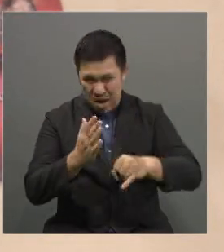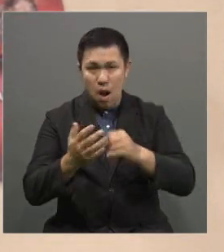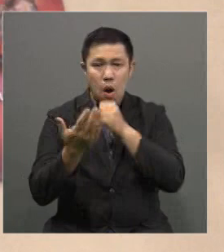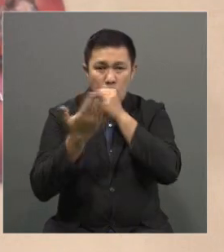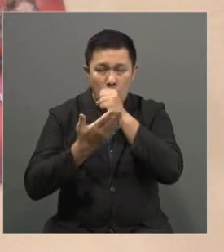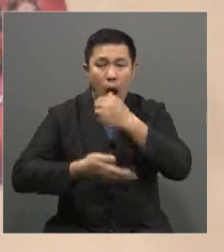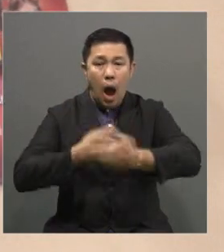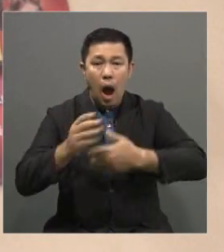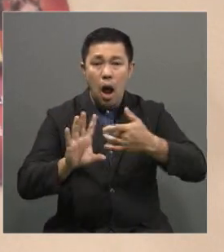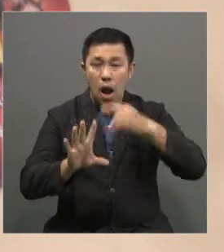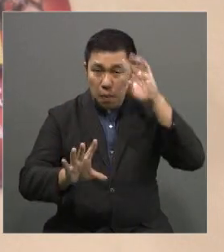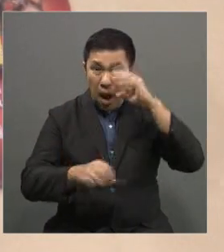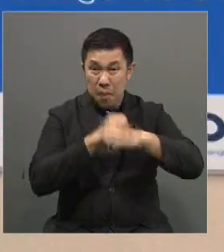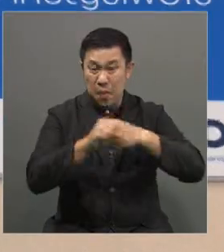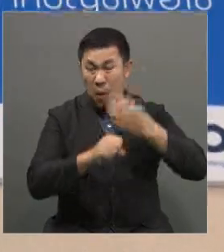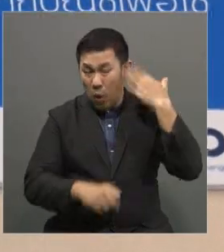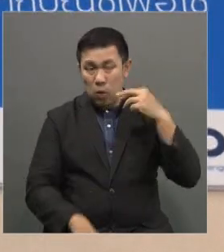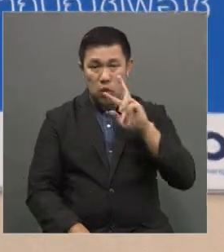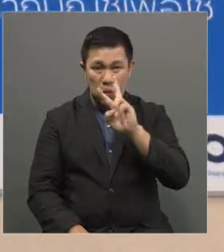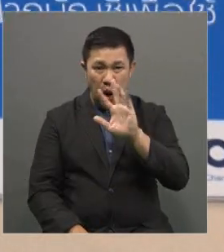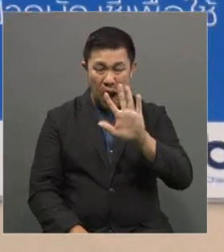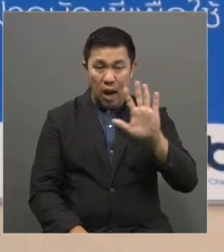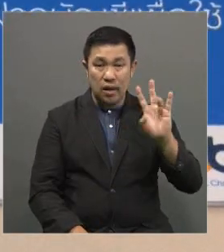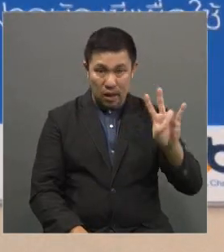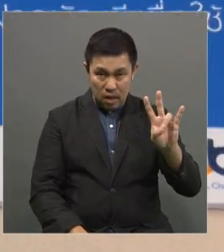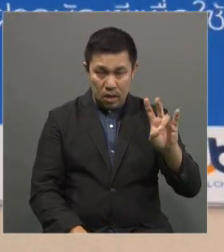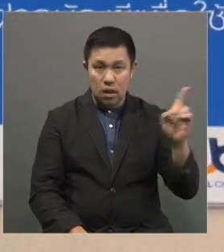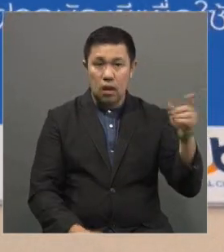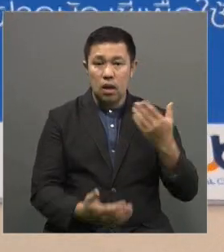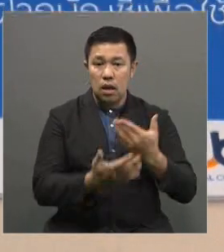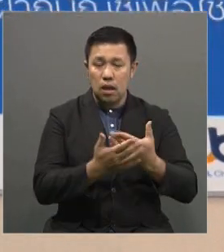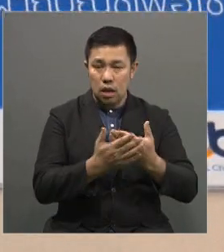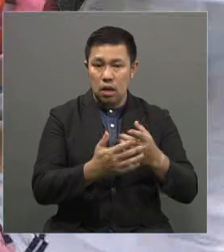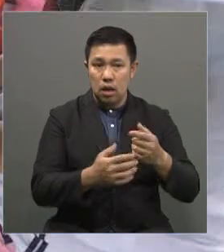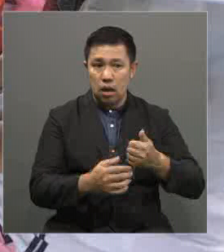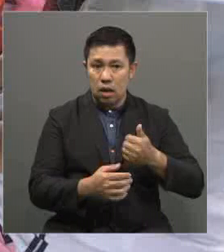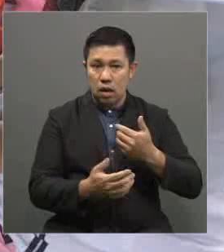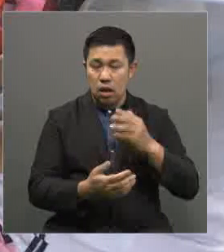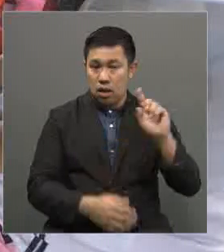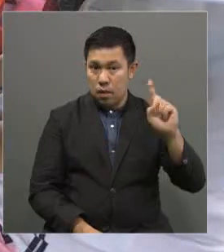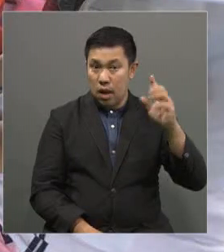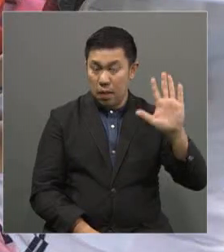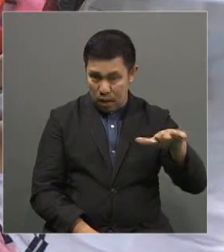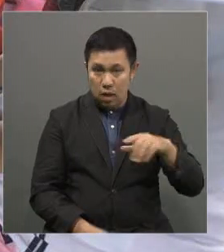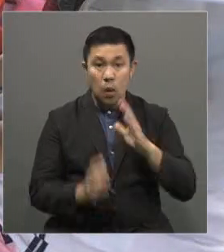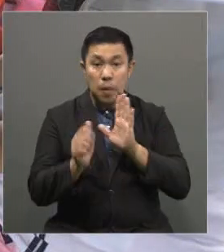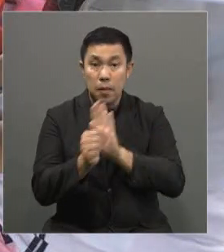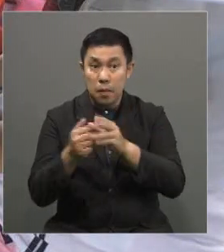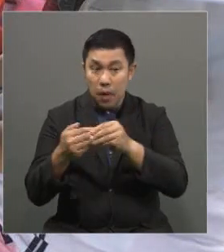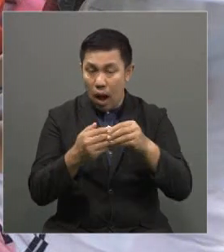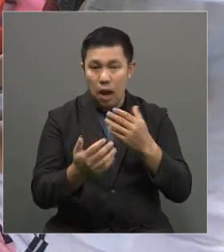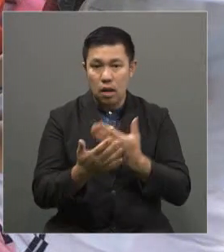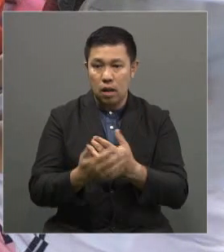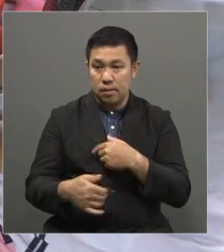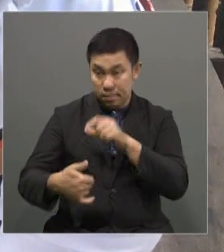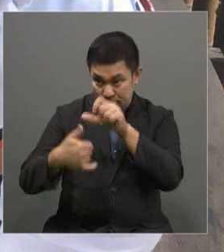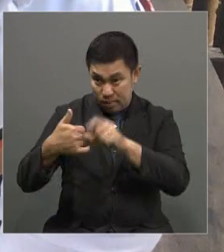ด้วยเมื่อปี2557ตัวม้าเนี่ยได้ไปครั้งนึง 15,000ส่วนตัวนายหน้าได้เคสละ